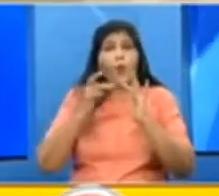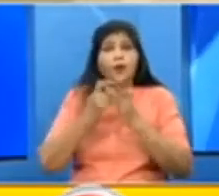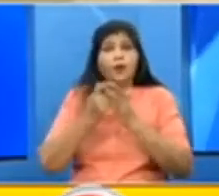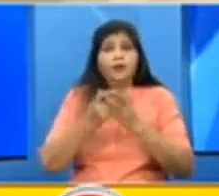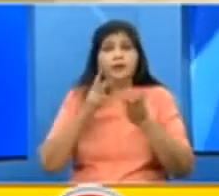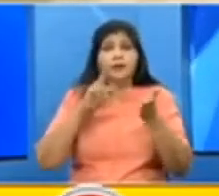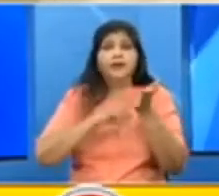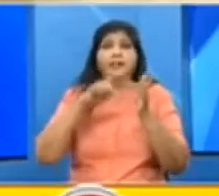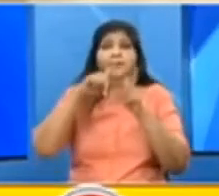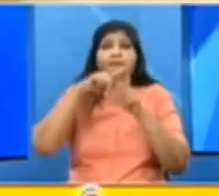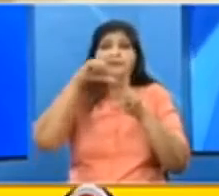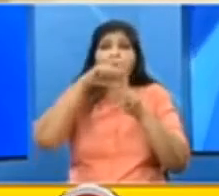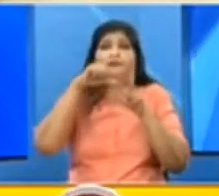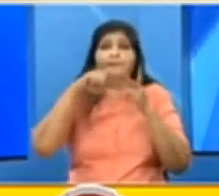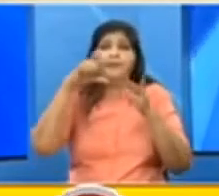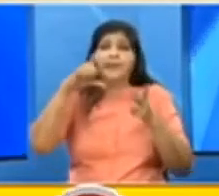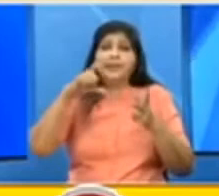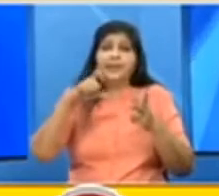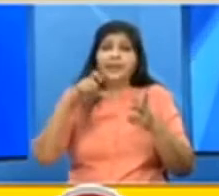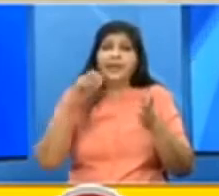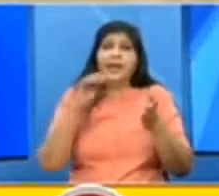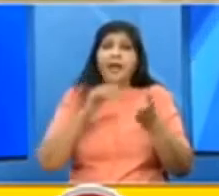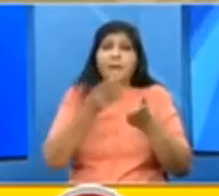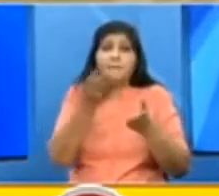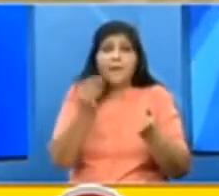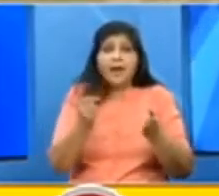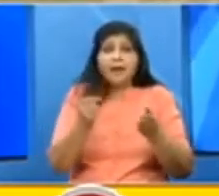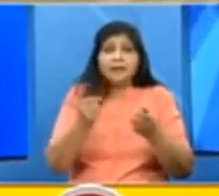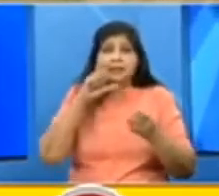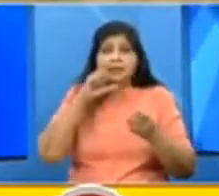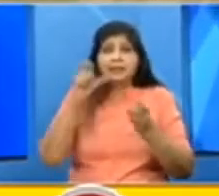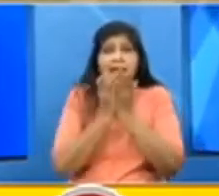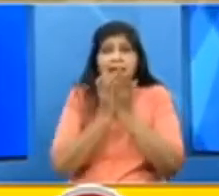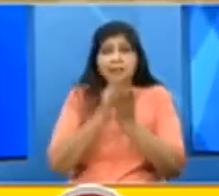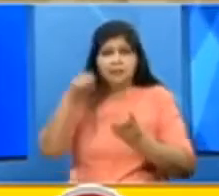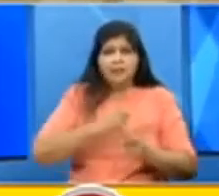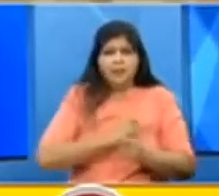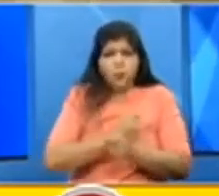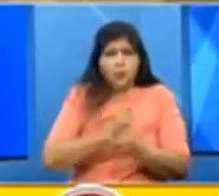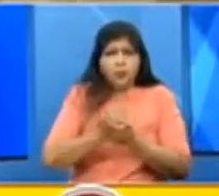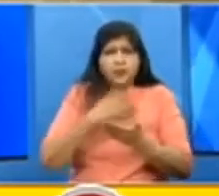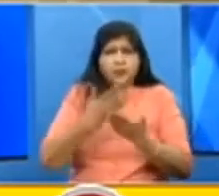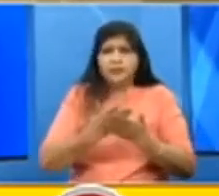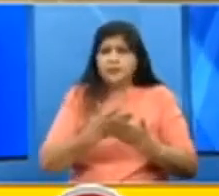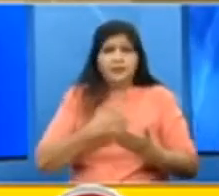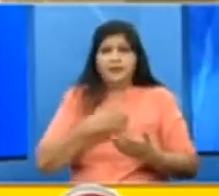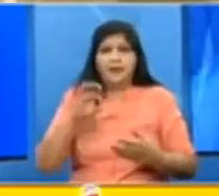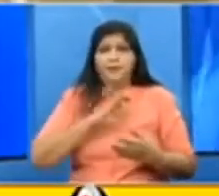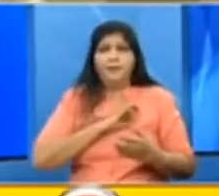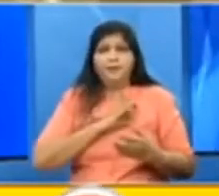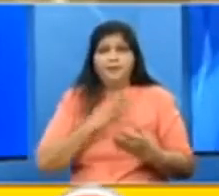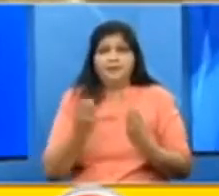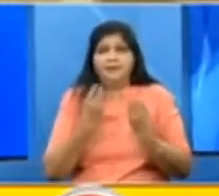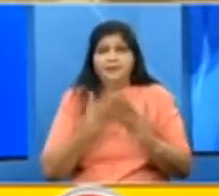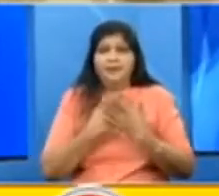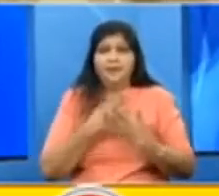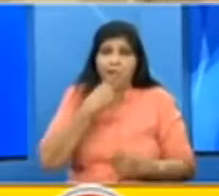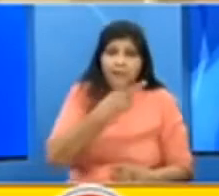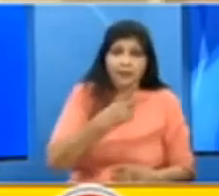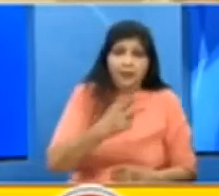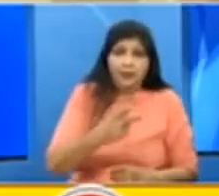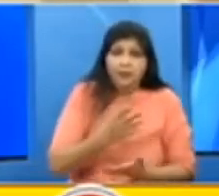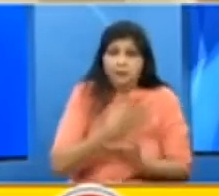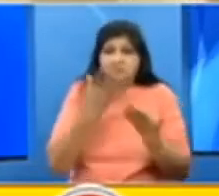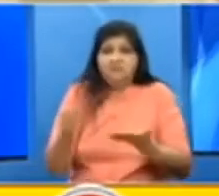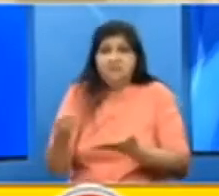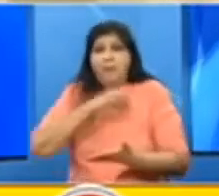वैदिक मैथमेटिक्स के क्लासेस चलते हैं? यस सर। हाँ, कभी ट्राई किया है इसका? नहीं सर, अभी नहीं किया। आप देखिए, बहुत सारे